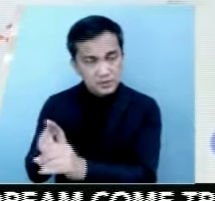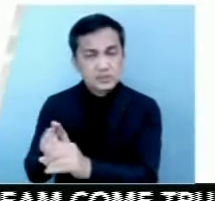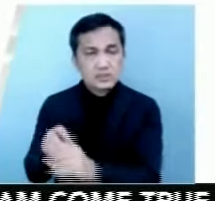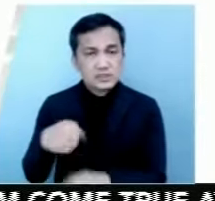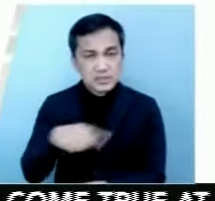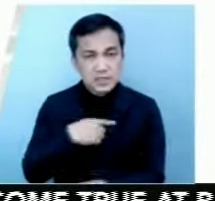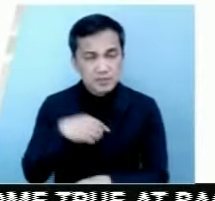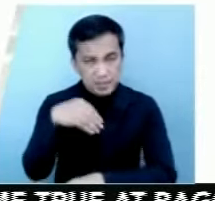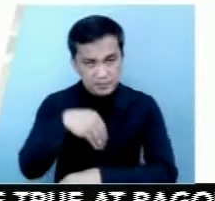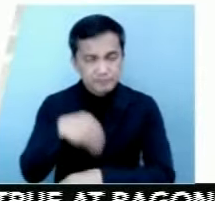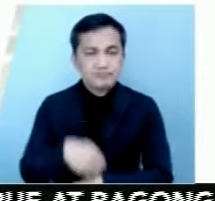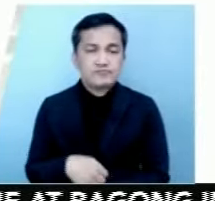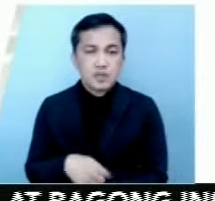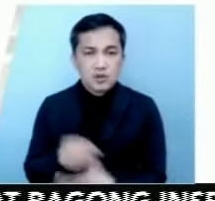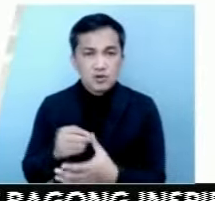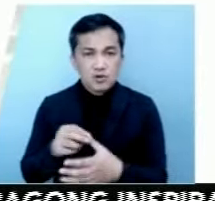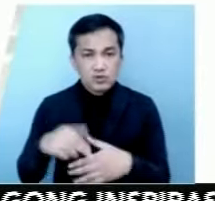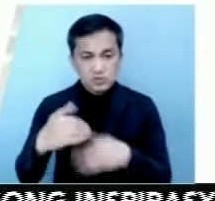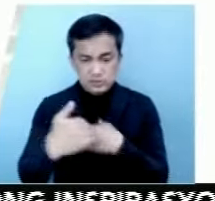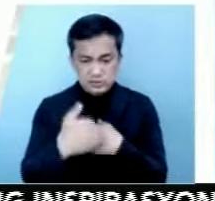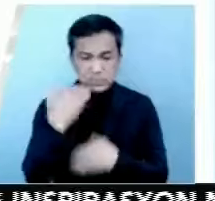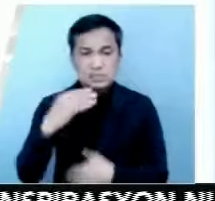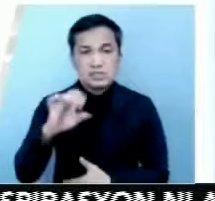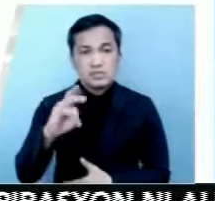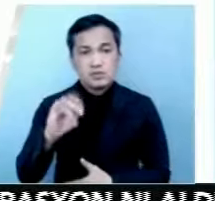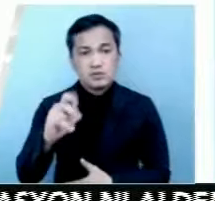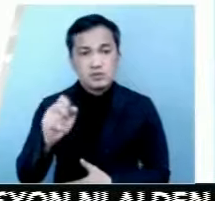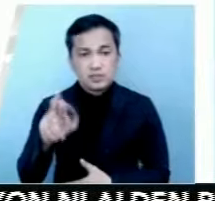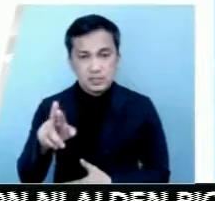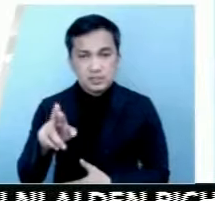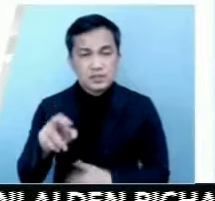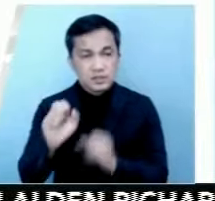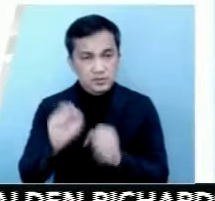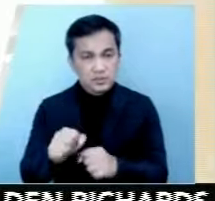account o magpadala sa Cebuano Luwalier. Pwede